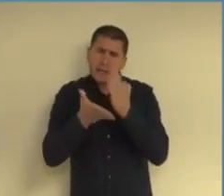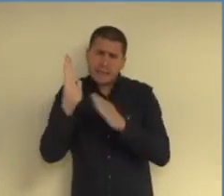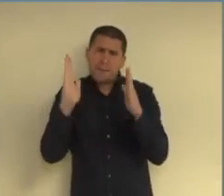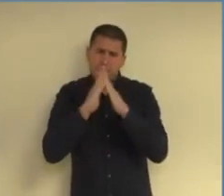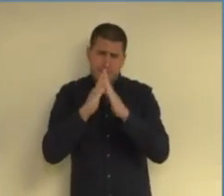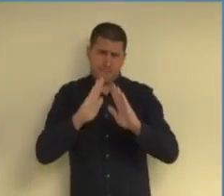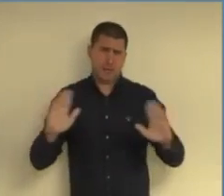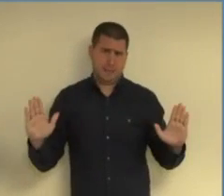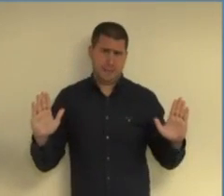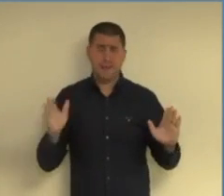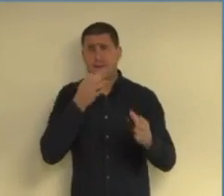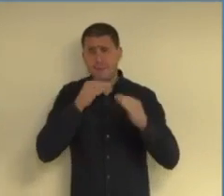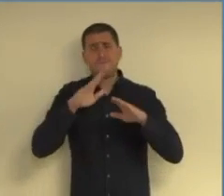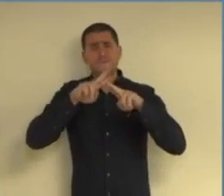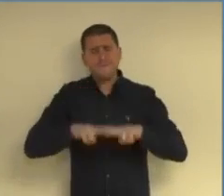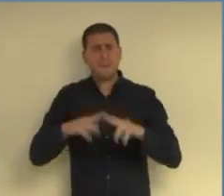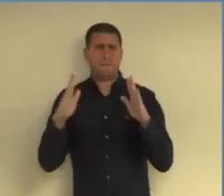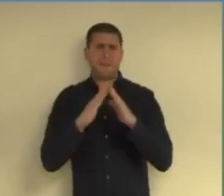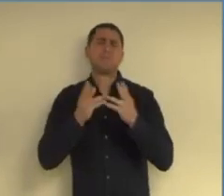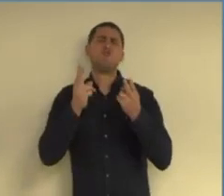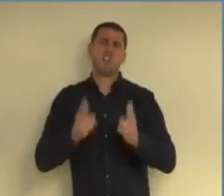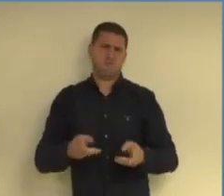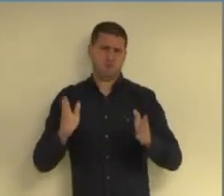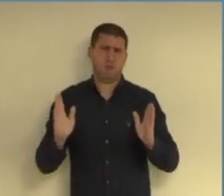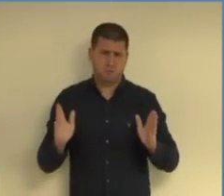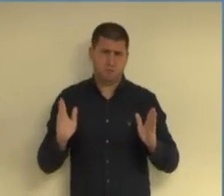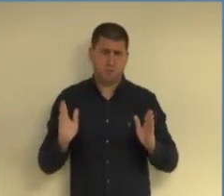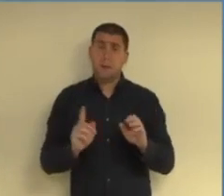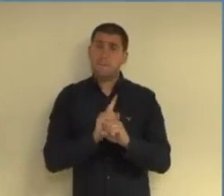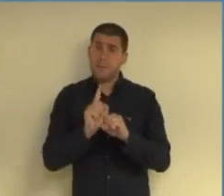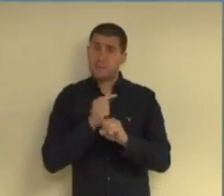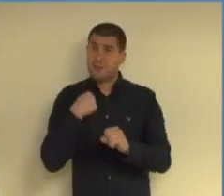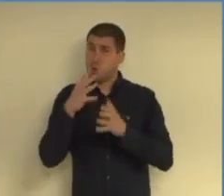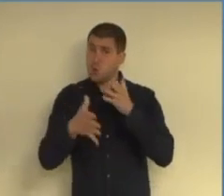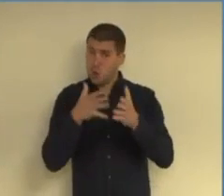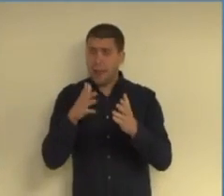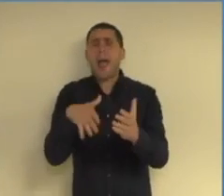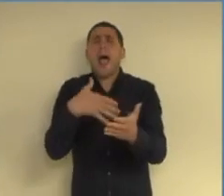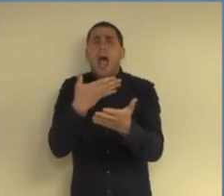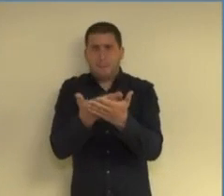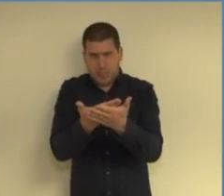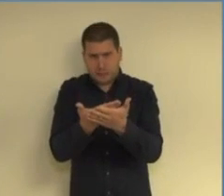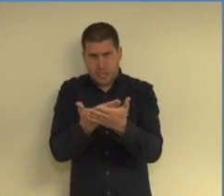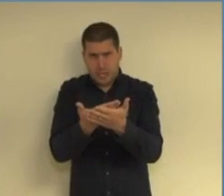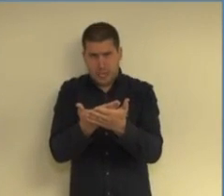מהבית ויישאר בבית ככל שניתן. כרגע אני אומר זאת כהמלצה,